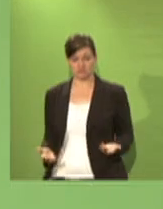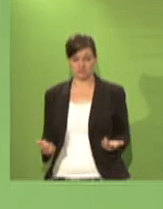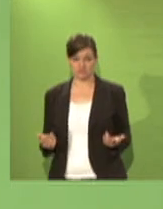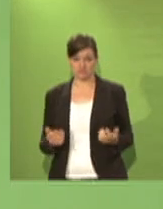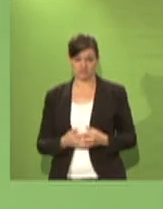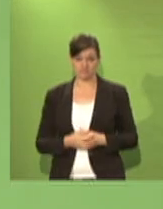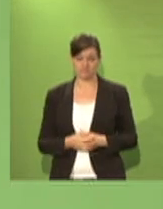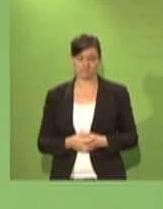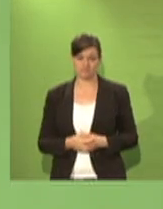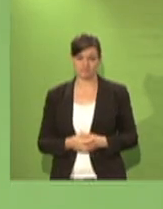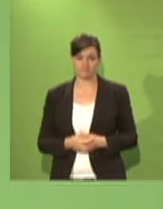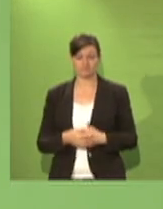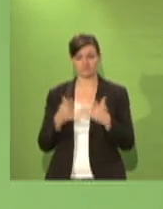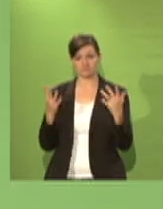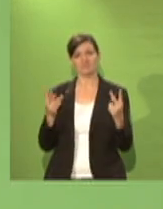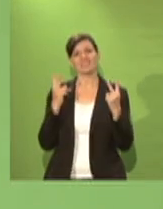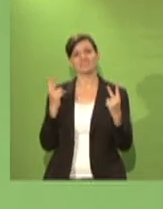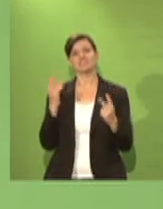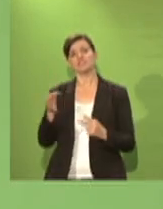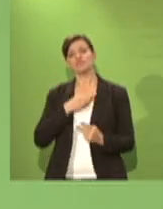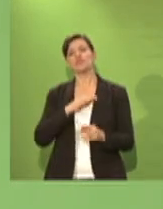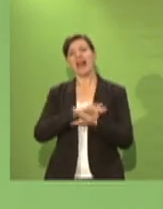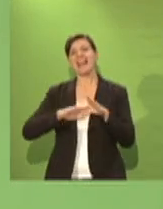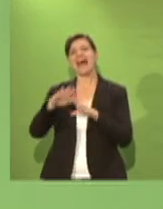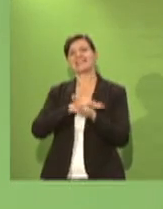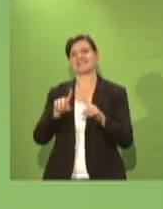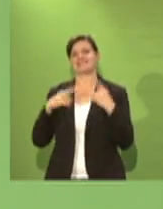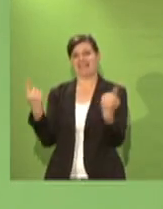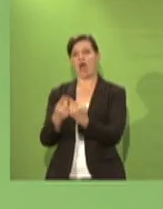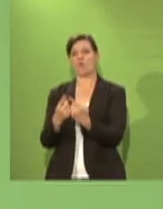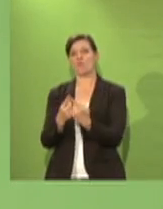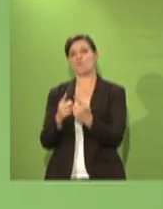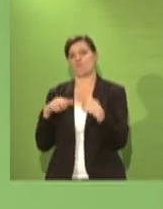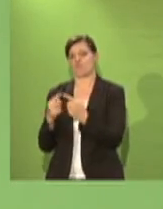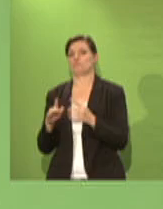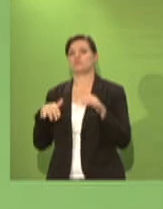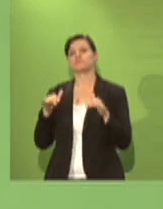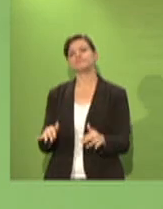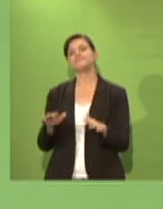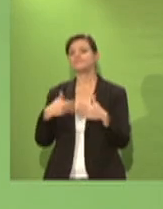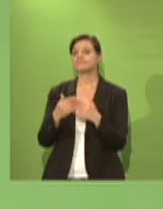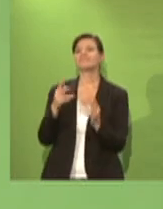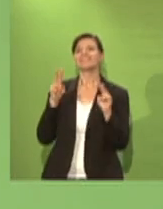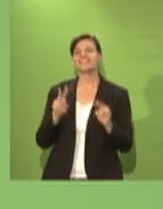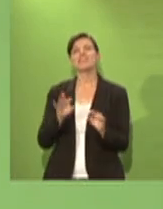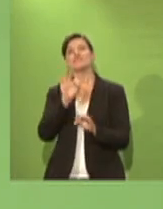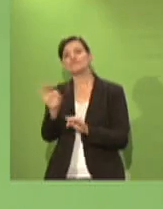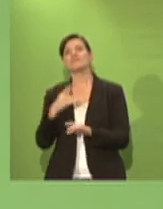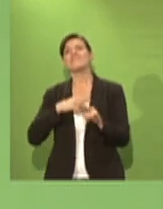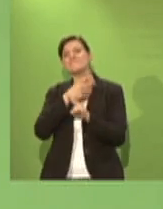daher wichtig, im ländlichen Raum gleichwertige Lebensverhältnisse zu schaffen und die Teilhabechancen für allen